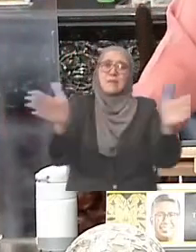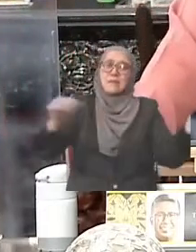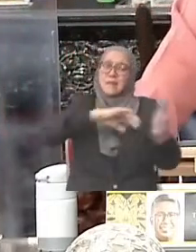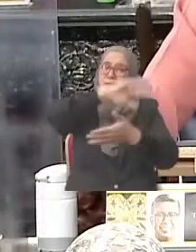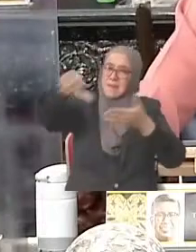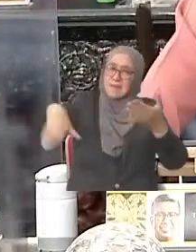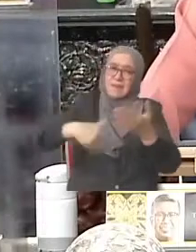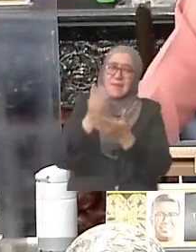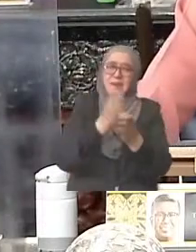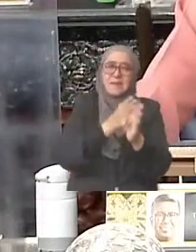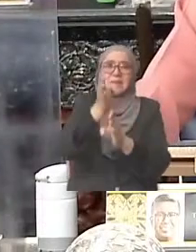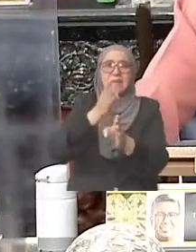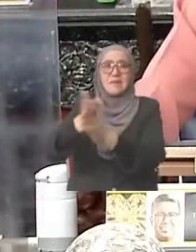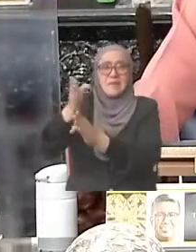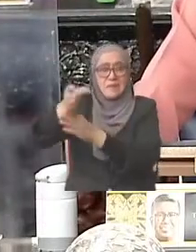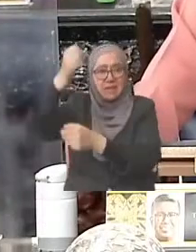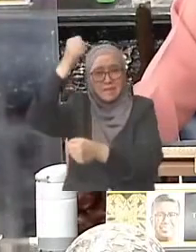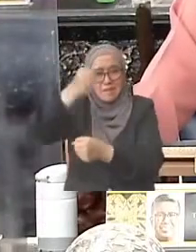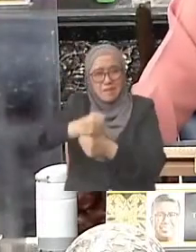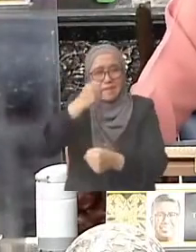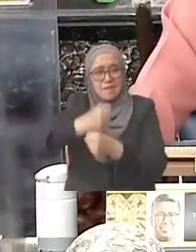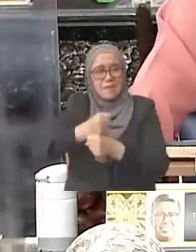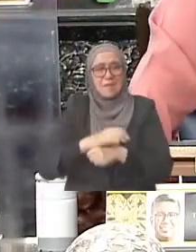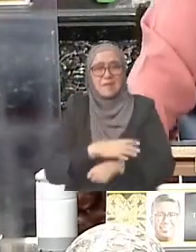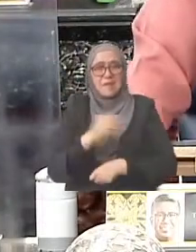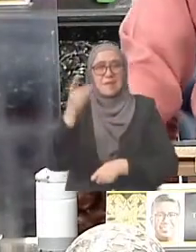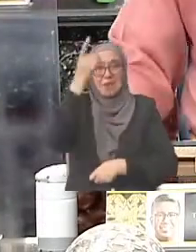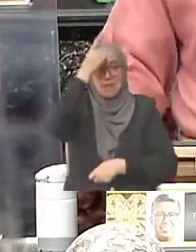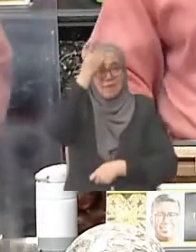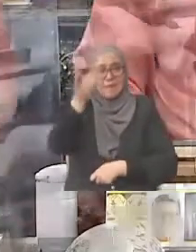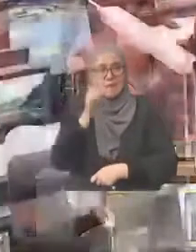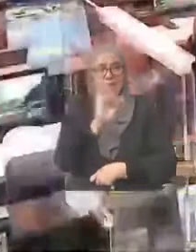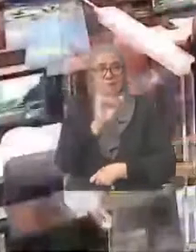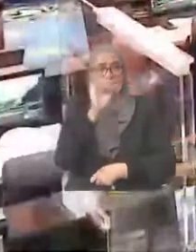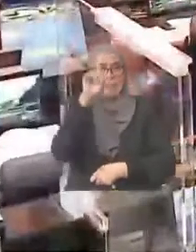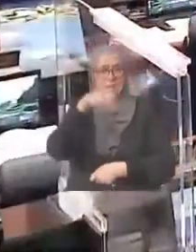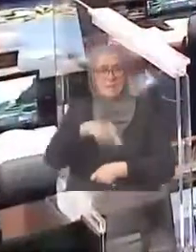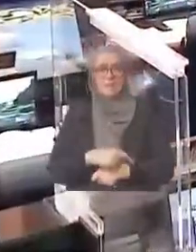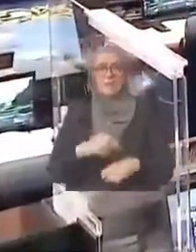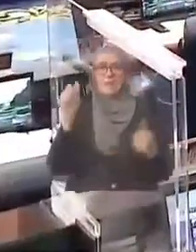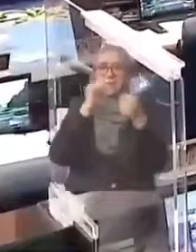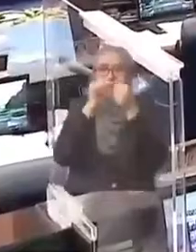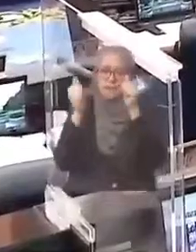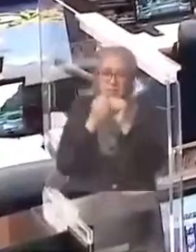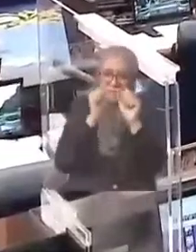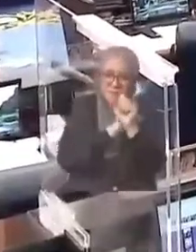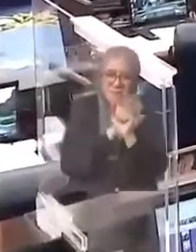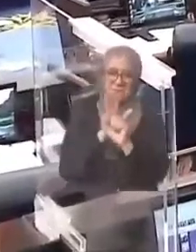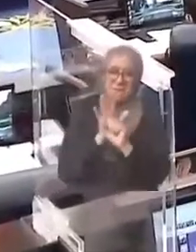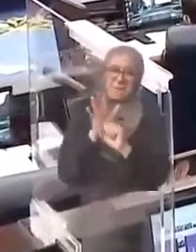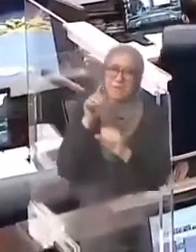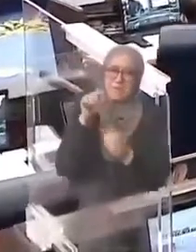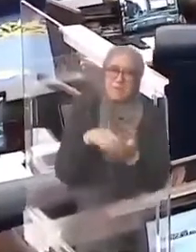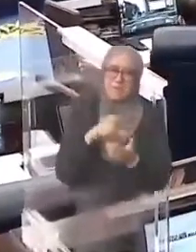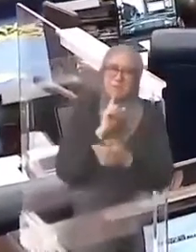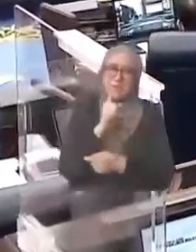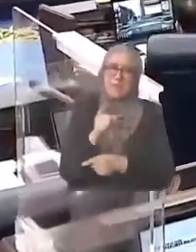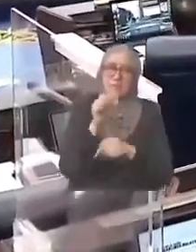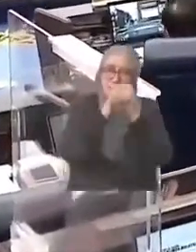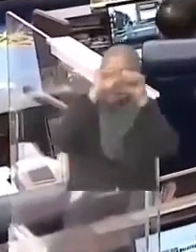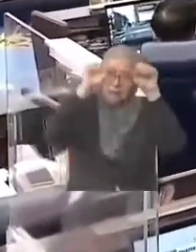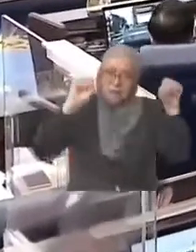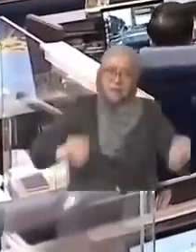Datuk yang di betul krisis pendek ini telah membuktikan bahwa sistem perlindungan sosial perlu